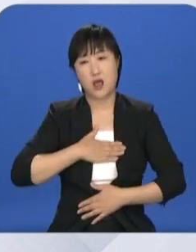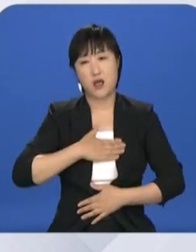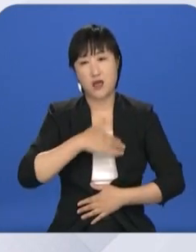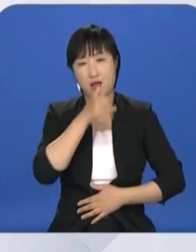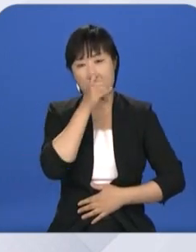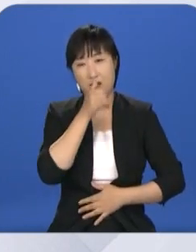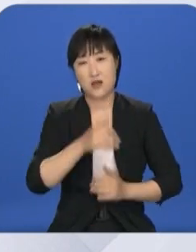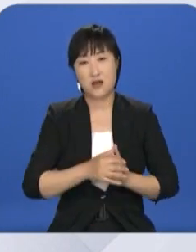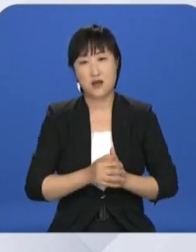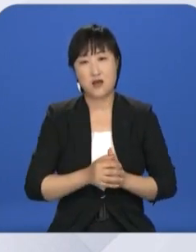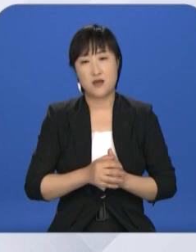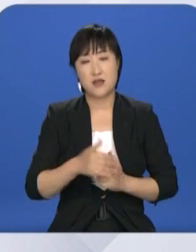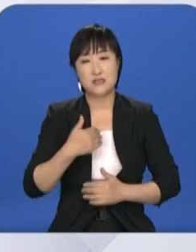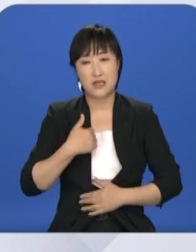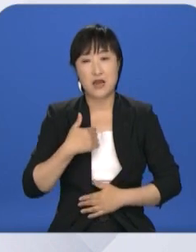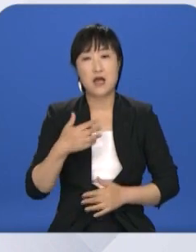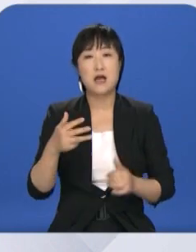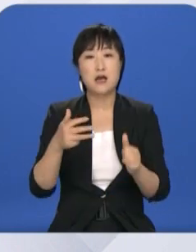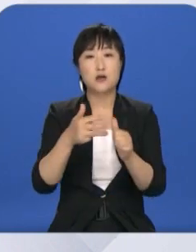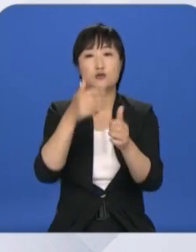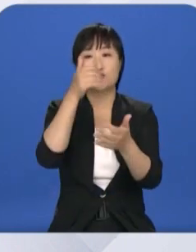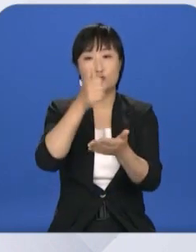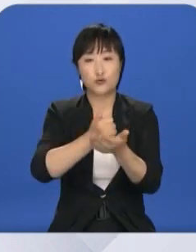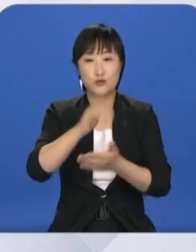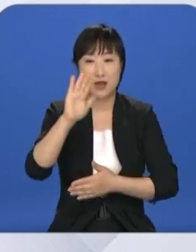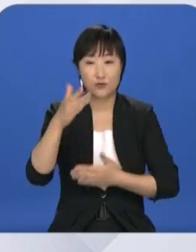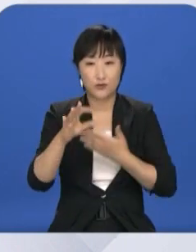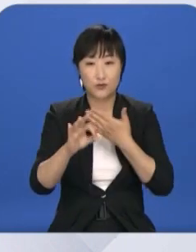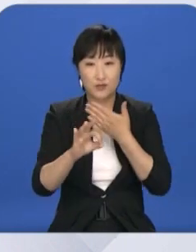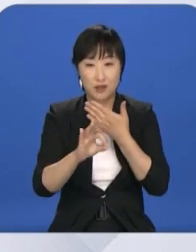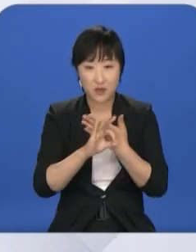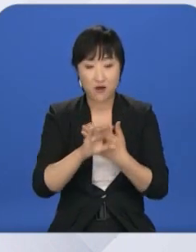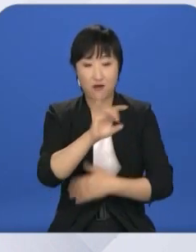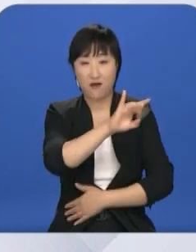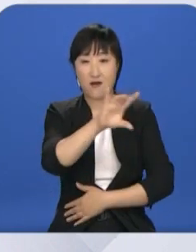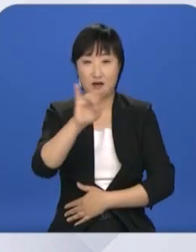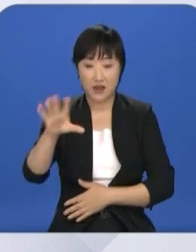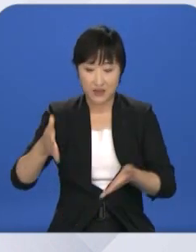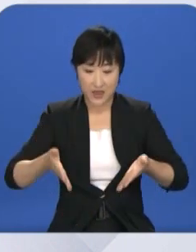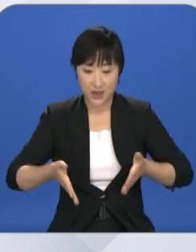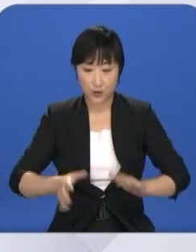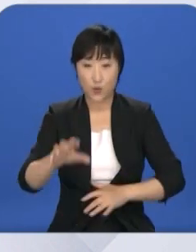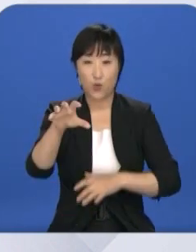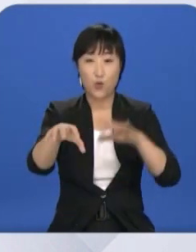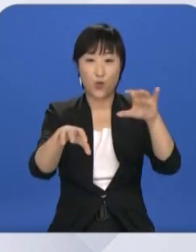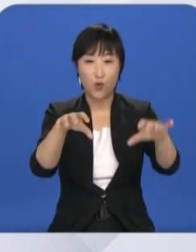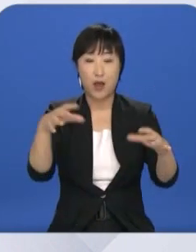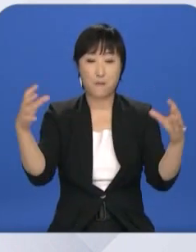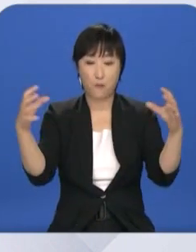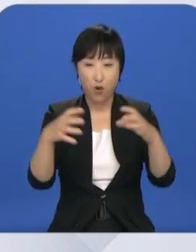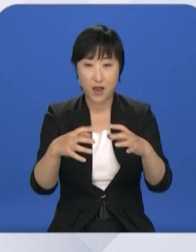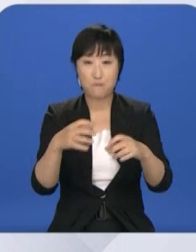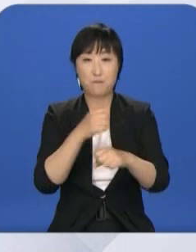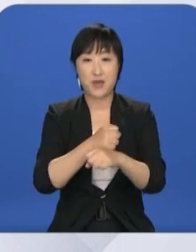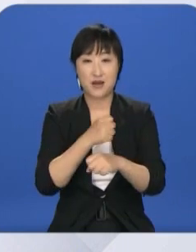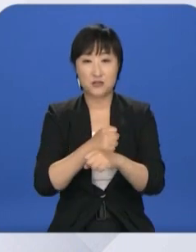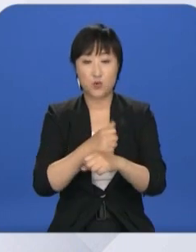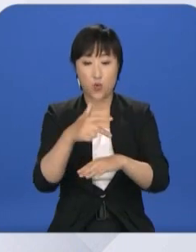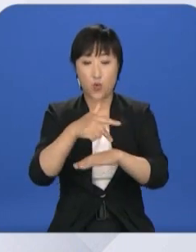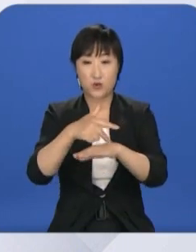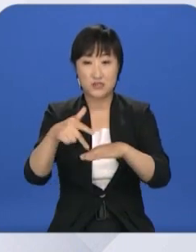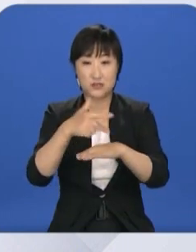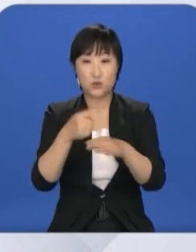있는 부분인데 그 부분은 제가 군수가 된다면 각계각층 또 향후들까지 포함해서